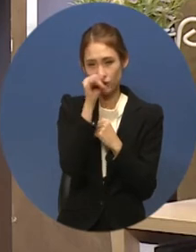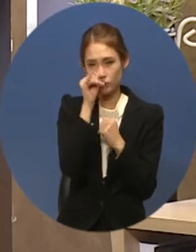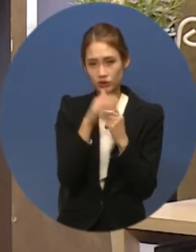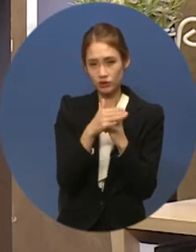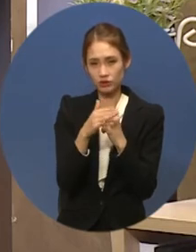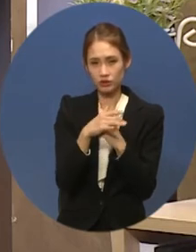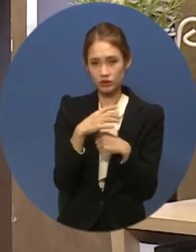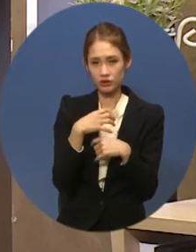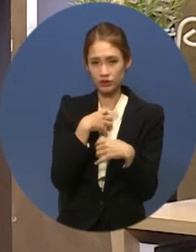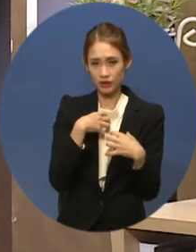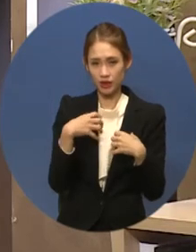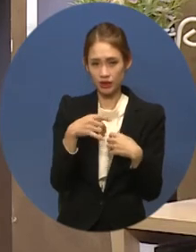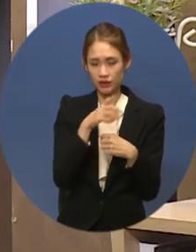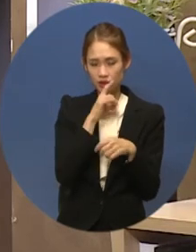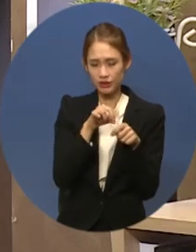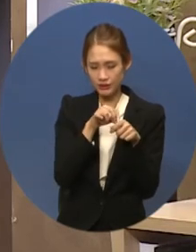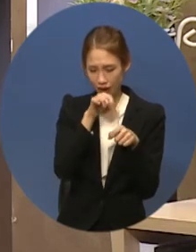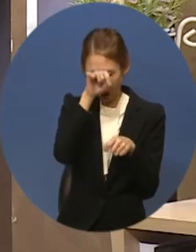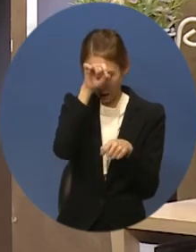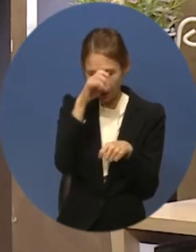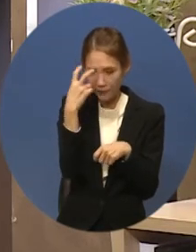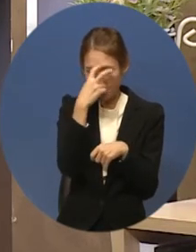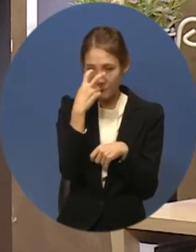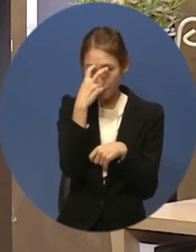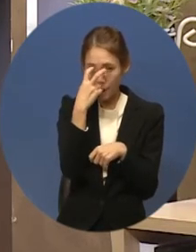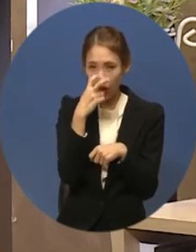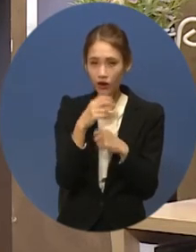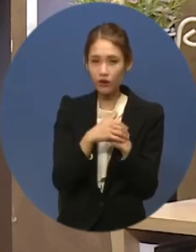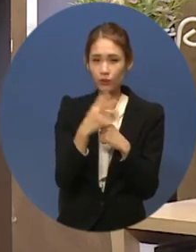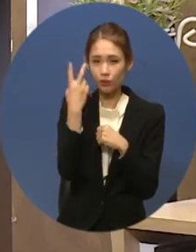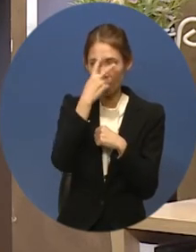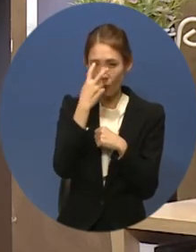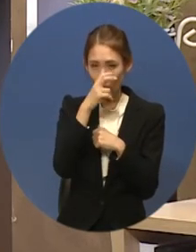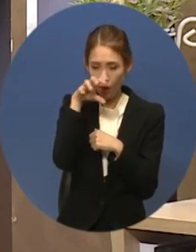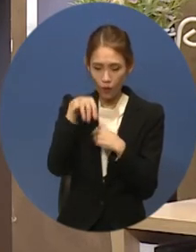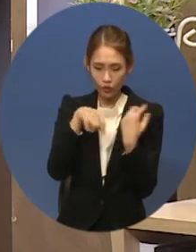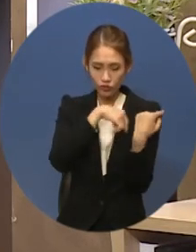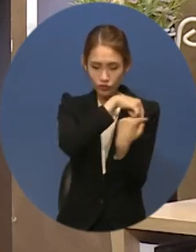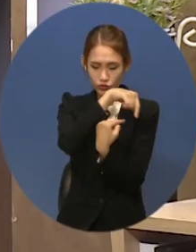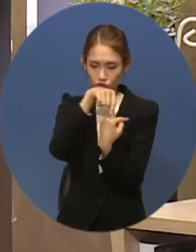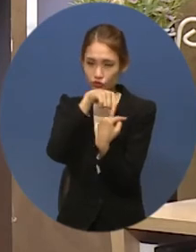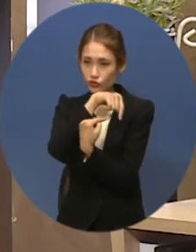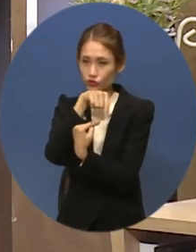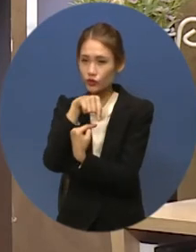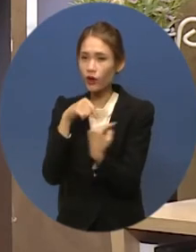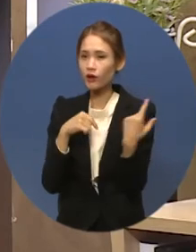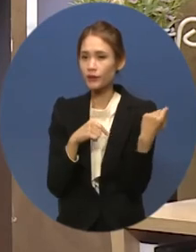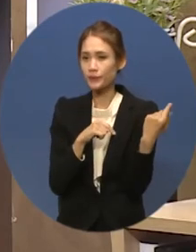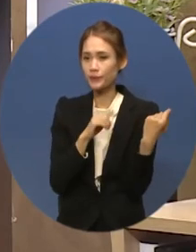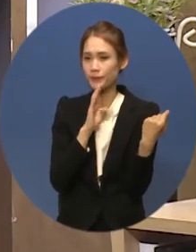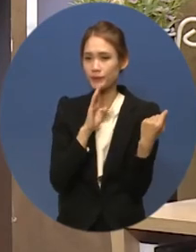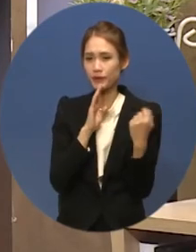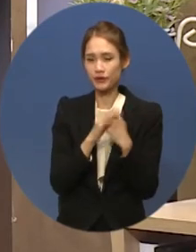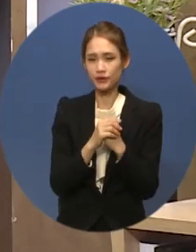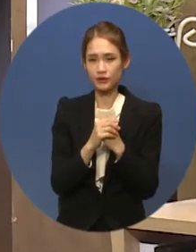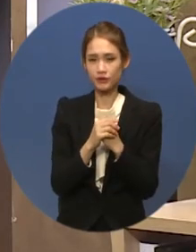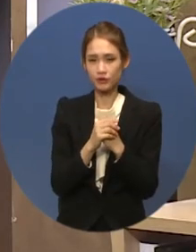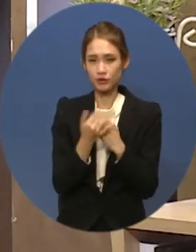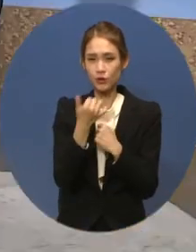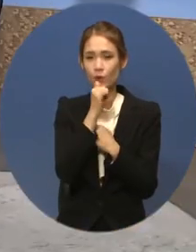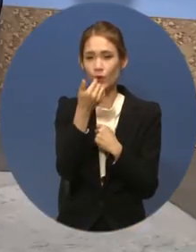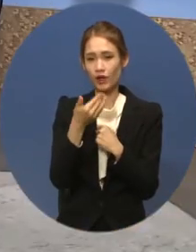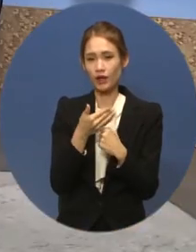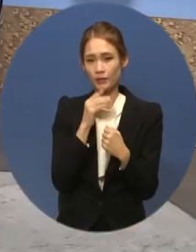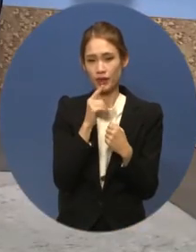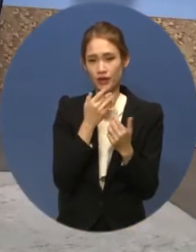위원회 산 자들을 위해서 4 보훈 요양원 도 운영하고 계시는 것으로 알고 있거든요 예 유화 원에 대해서도 소개 말씀하시죠